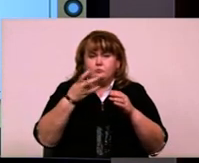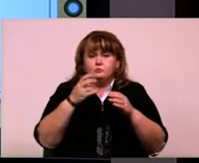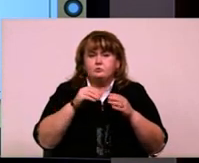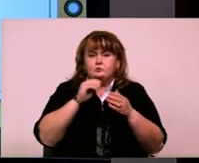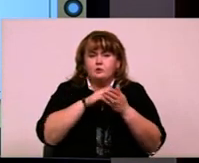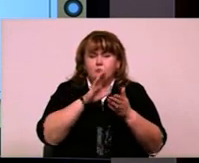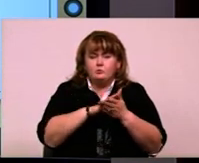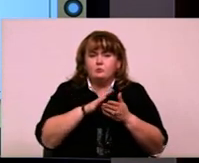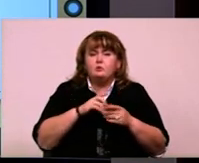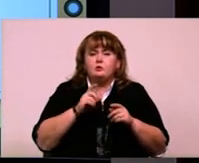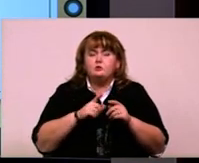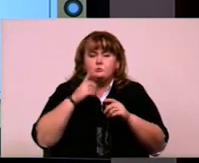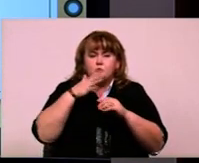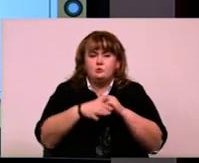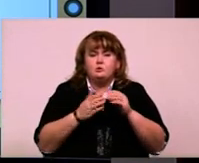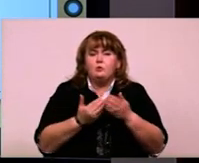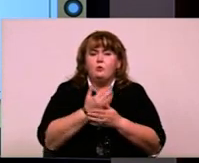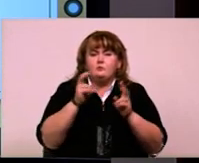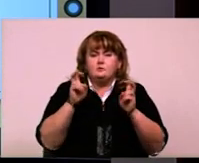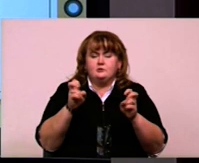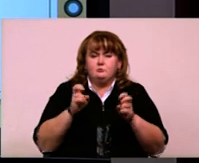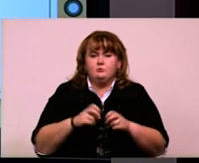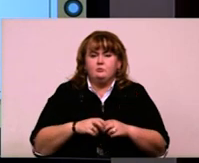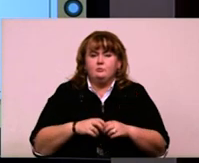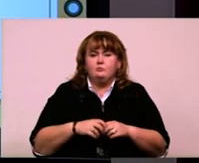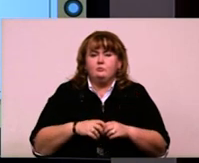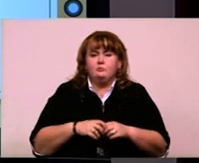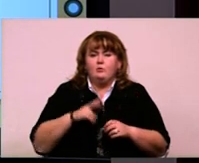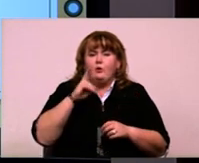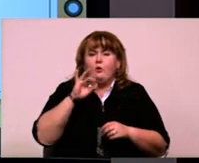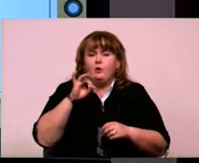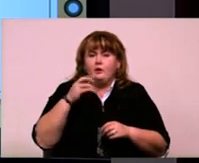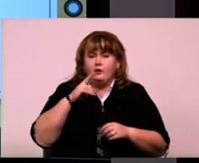заполнить, прежде чем приступим к изучению новой темы, то есть Кореи.